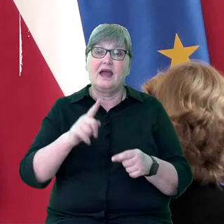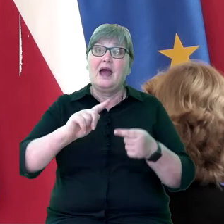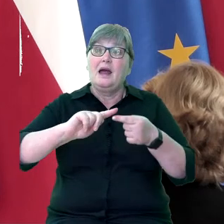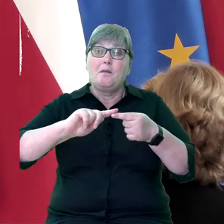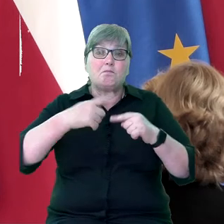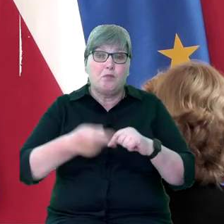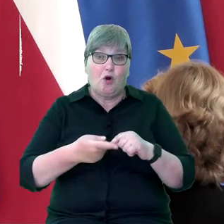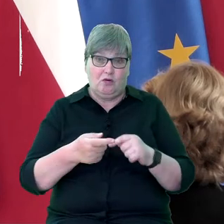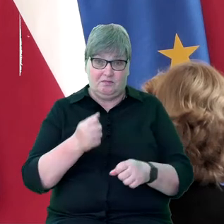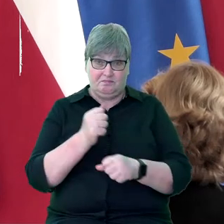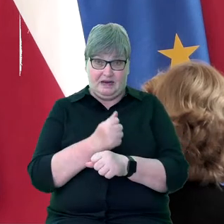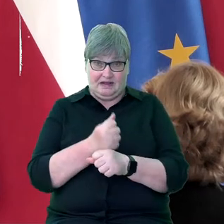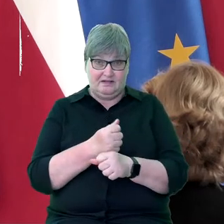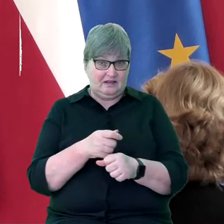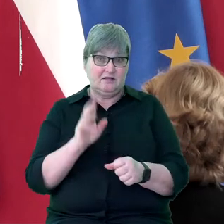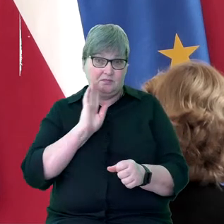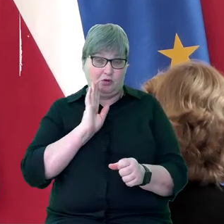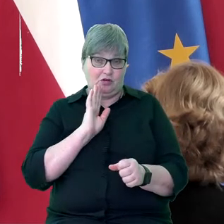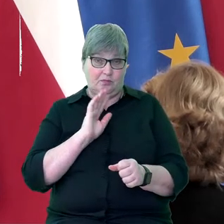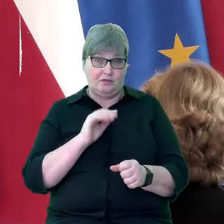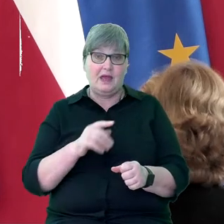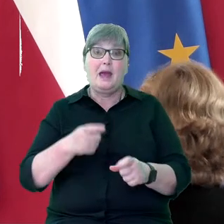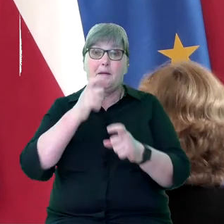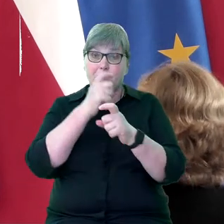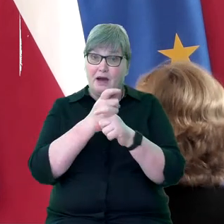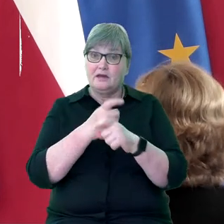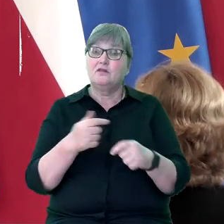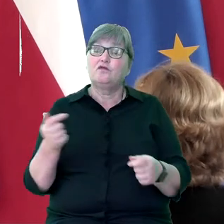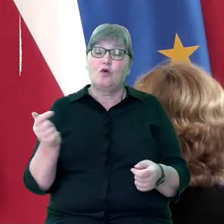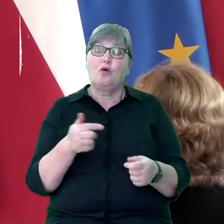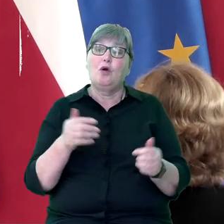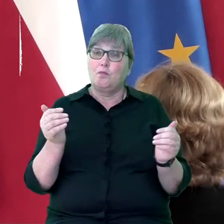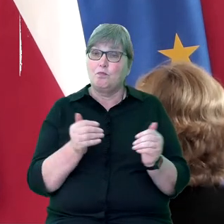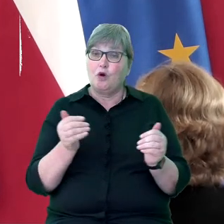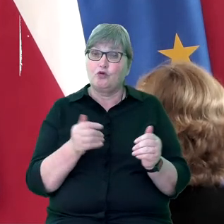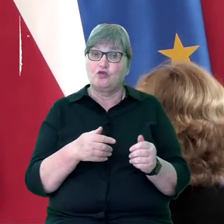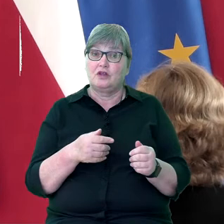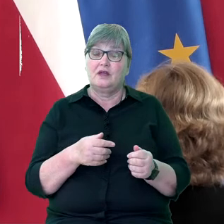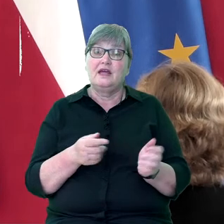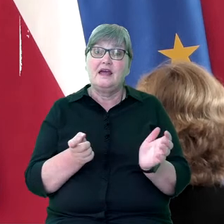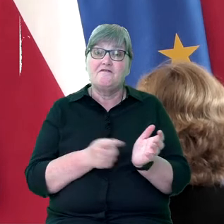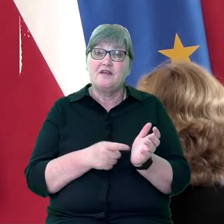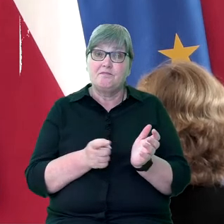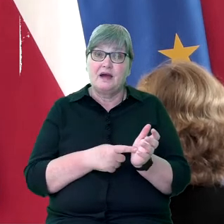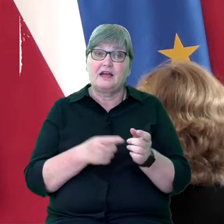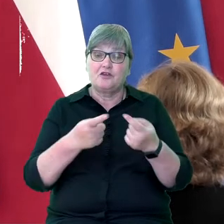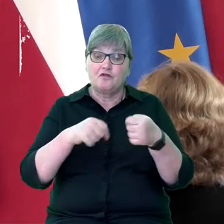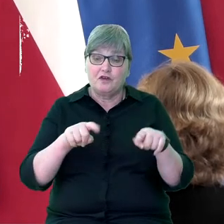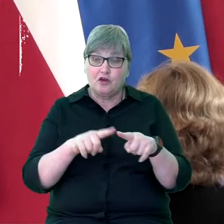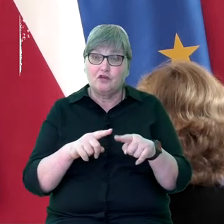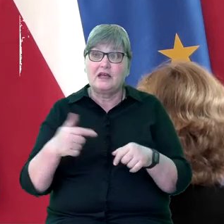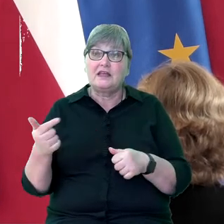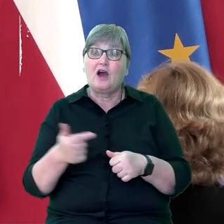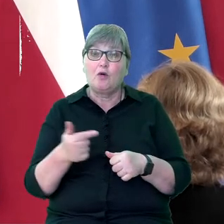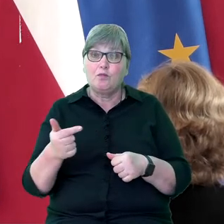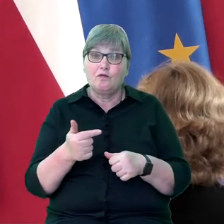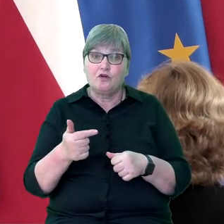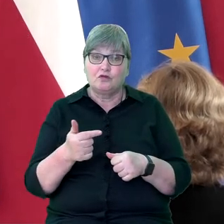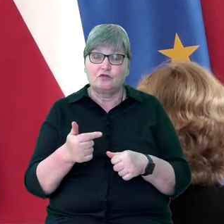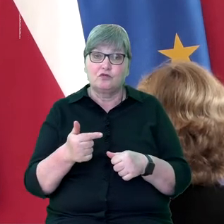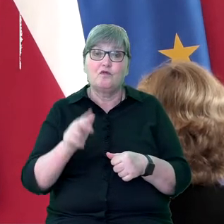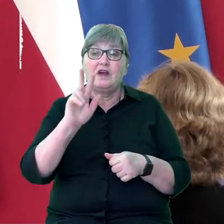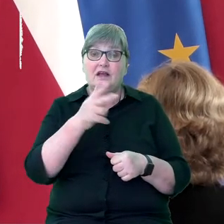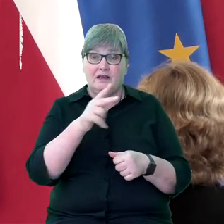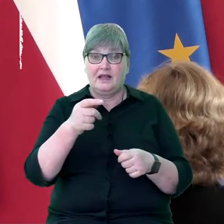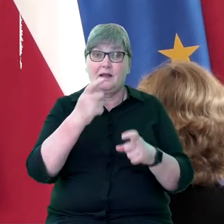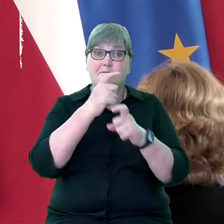Państwo mogło też żądać od niego w każdym czasie wykonania różnych obowiązków bez żadnego ograniczenia.